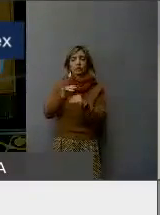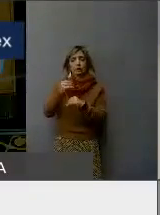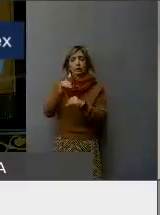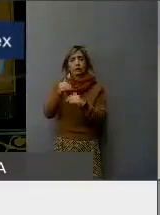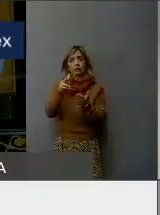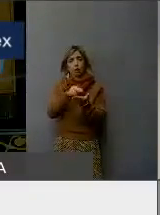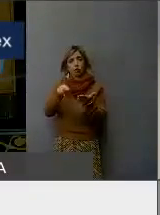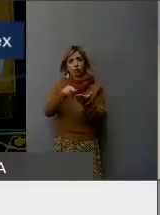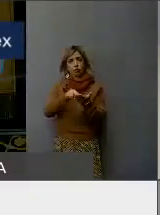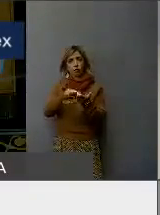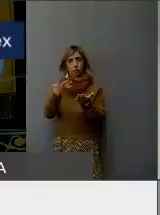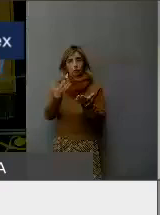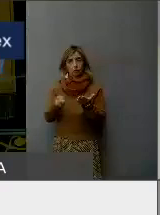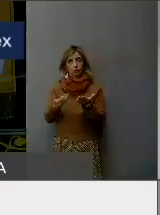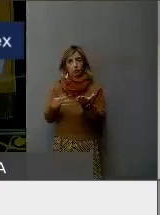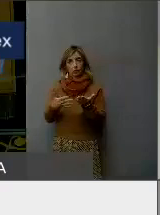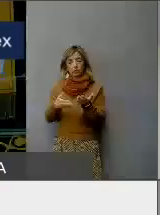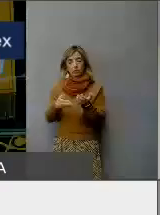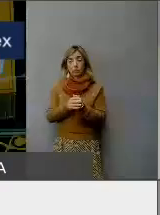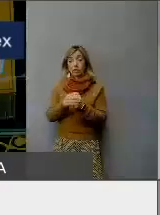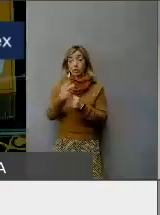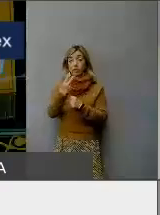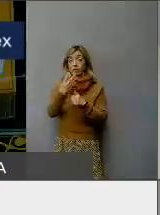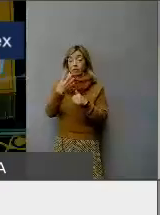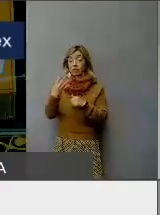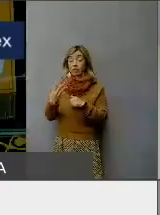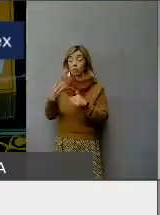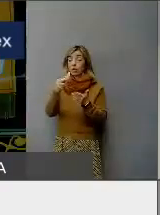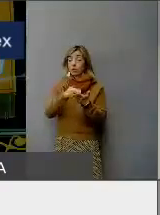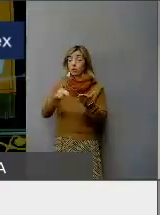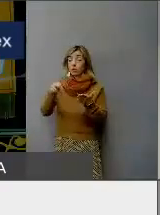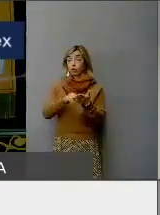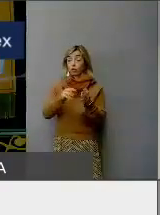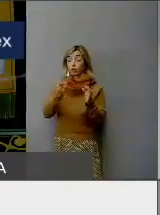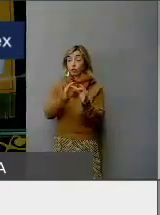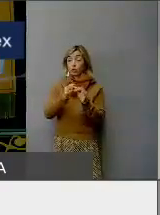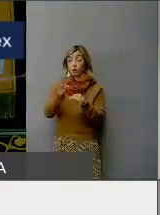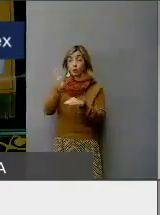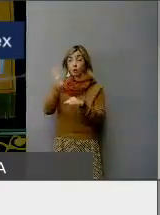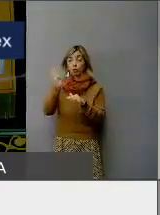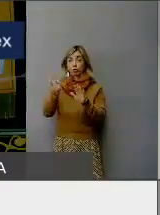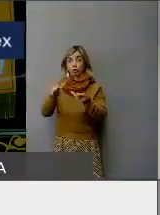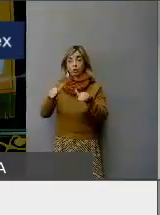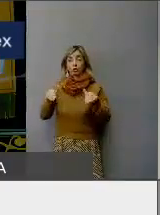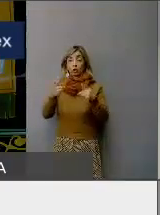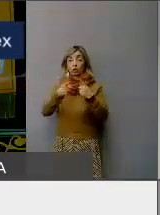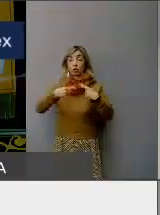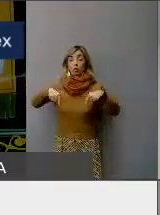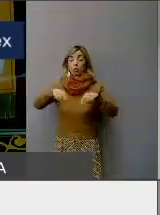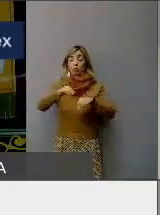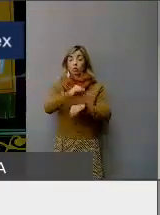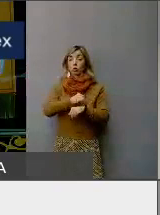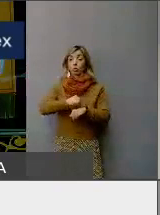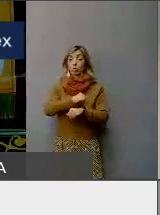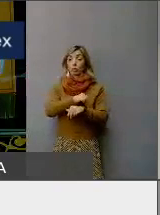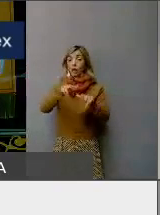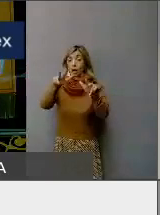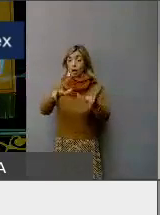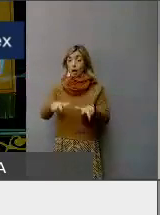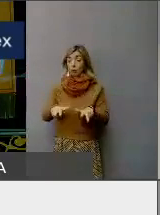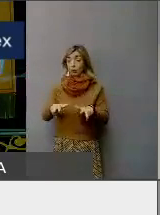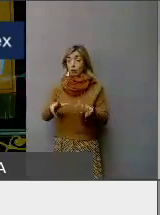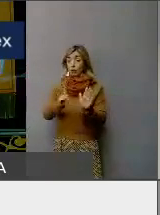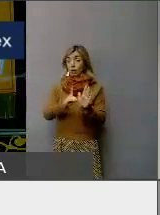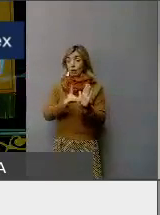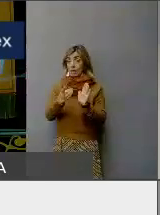il suo volto consigliere mozzi 24 voti favorevoli 14 astenuti il consiglio comunale approva la